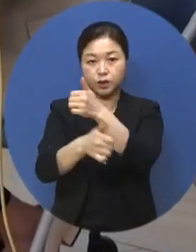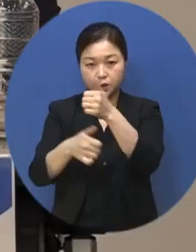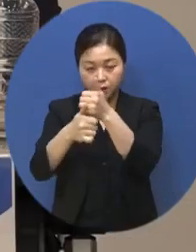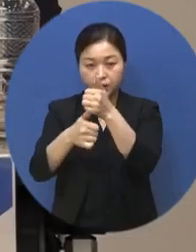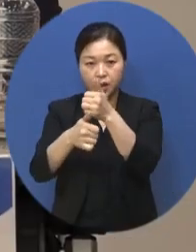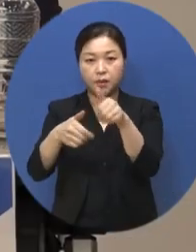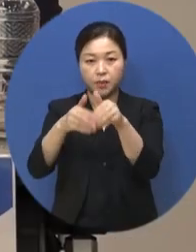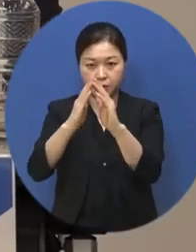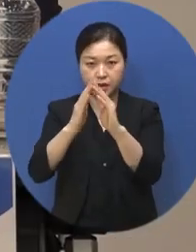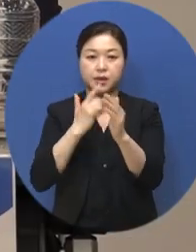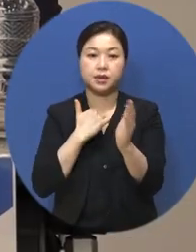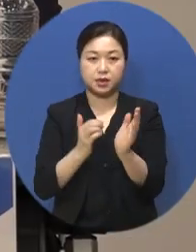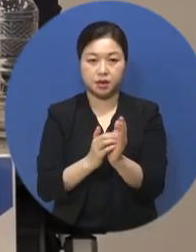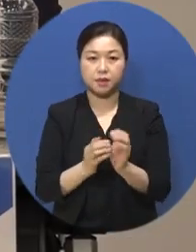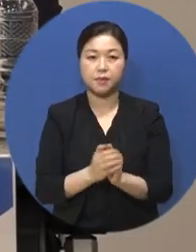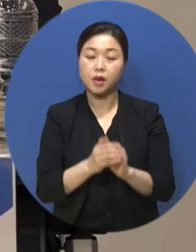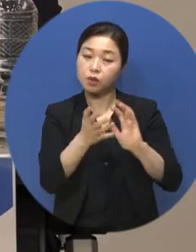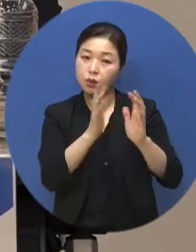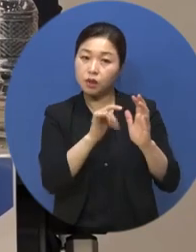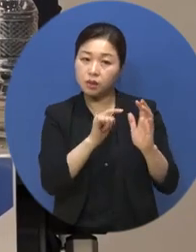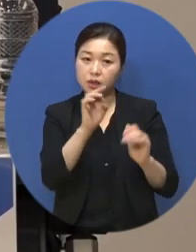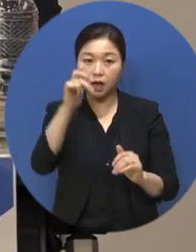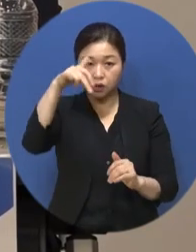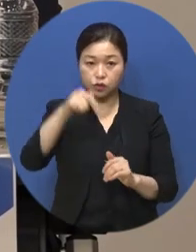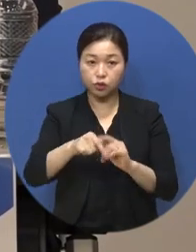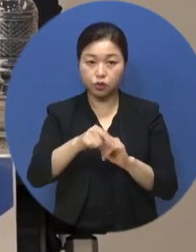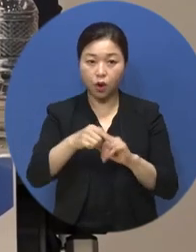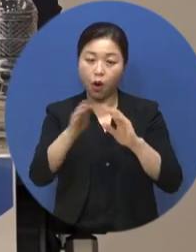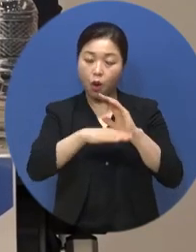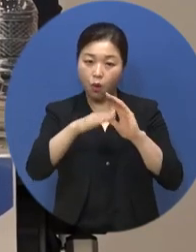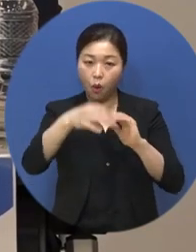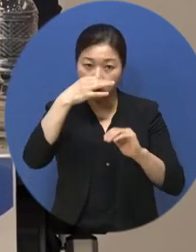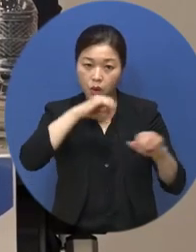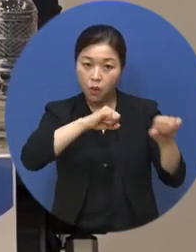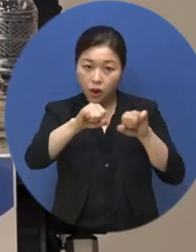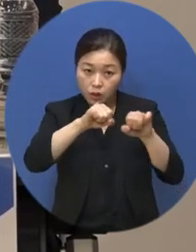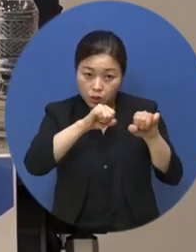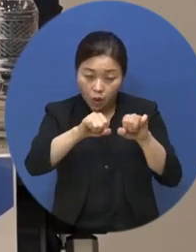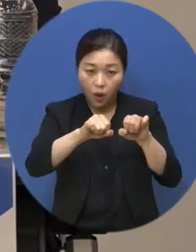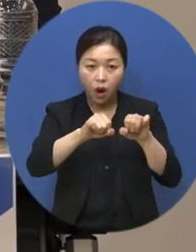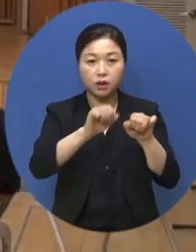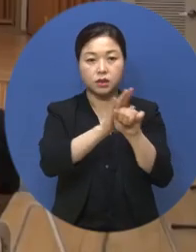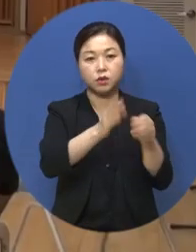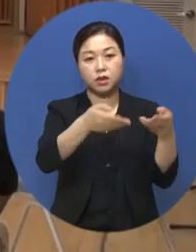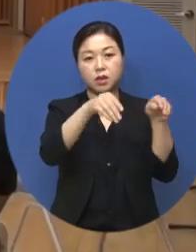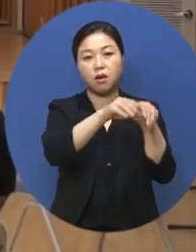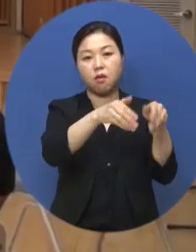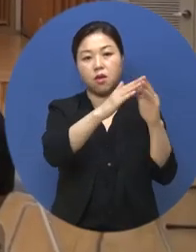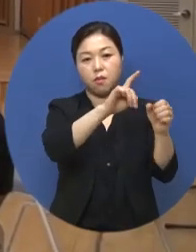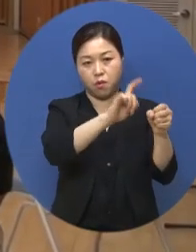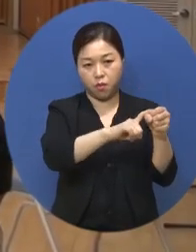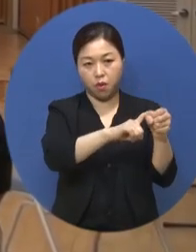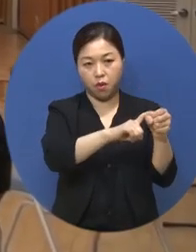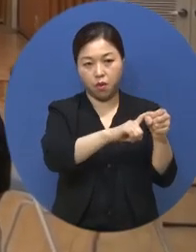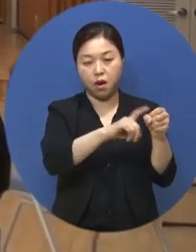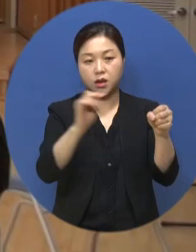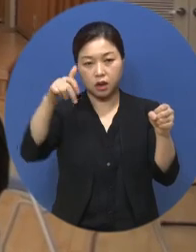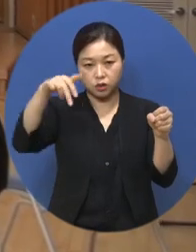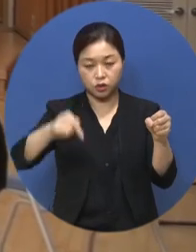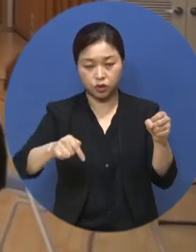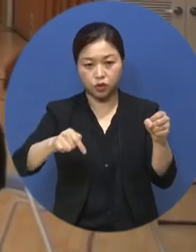개최되었습니다. 이번 토론회는 양주시 공익활동지원센터 건립 추진을 목표로 양주 마을 공동